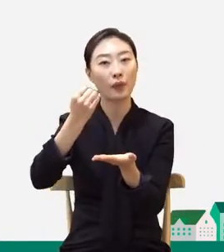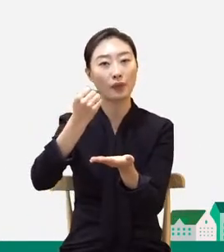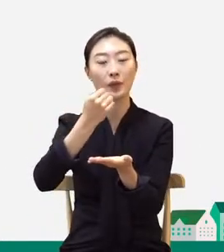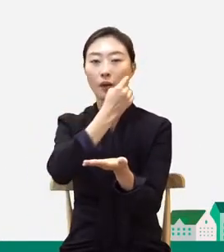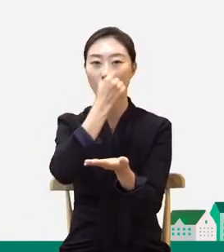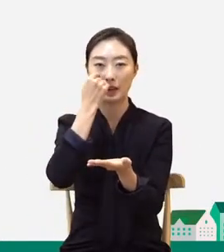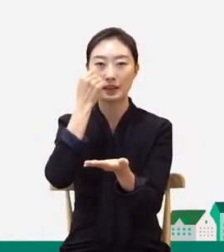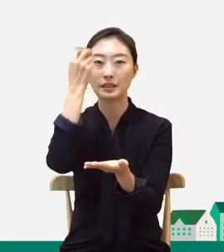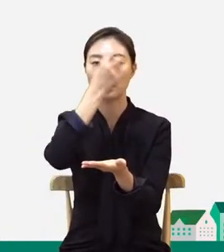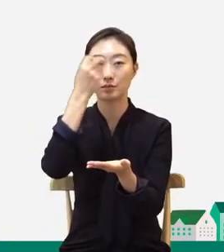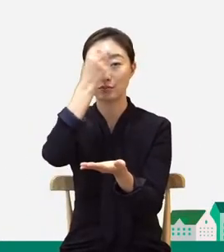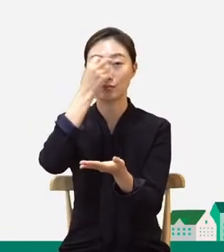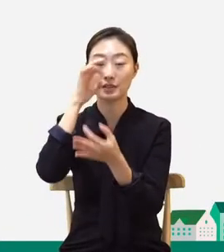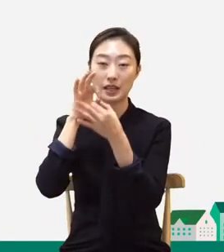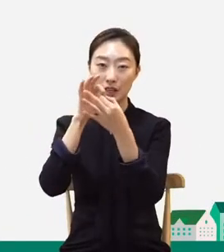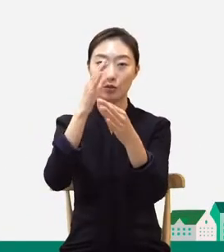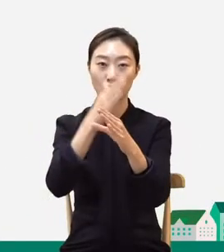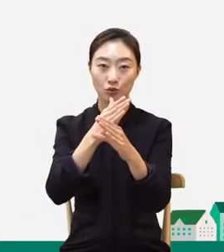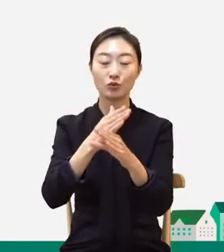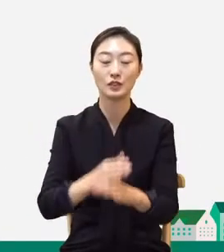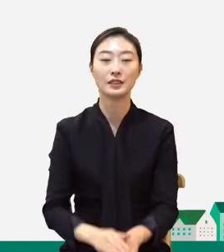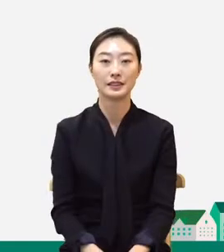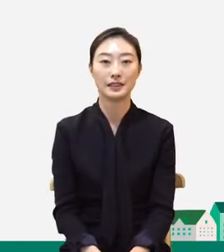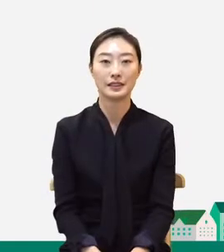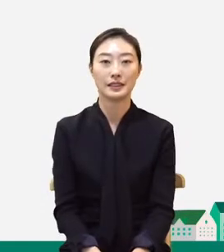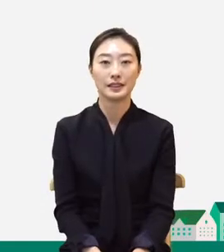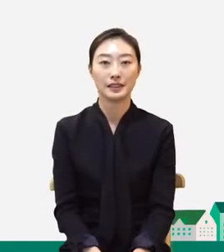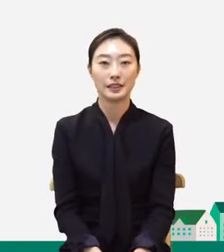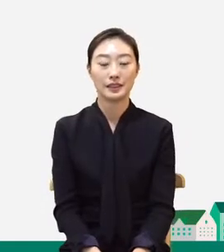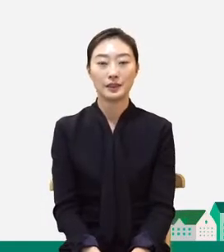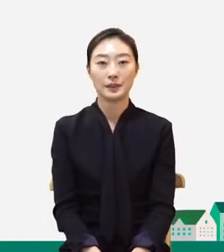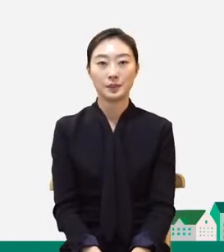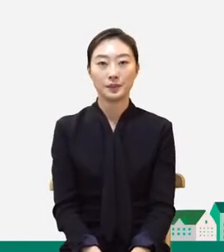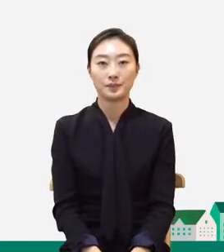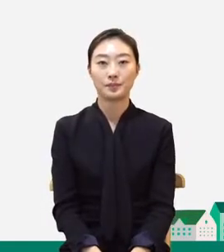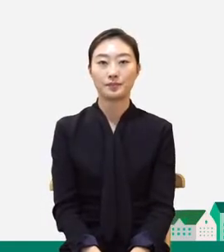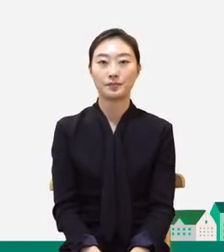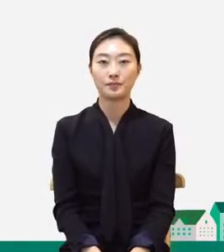하고요. 이런 부분이 정리되면 제안을 하려고 합니다.